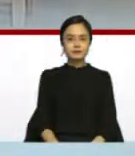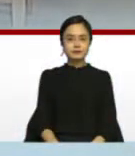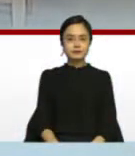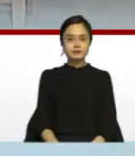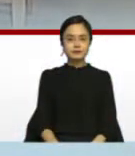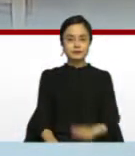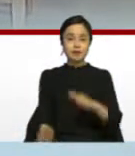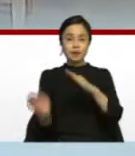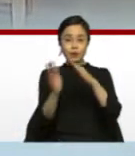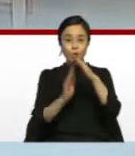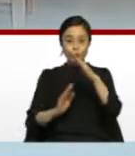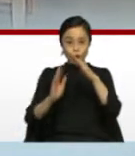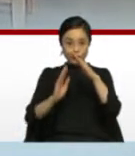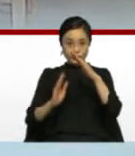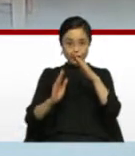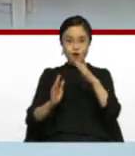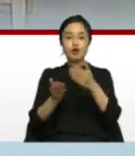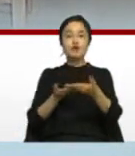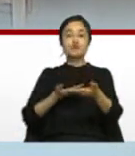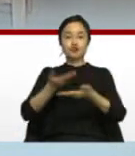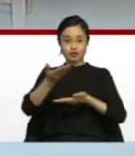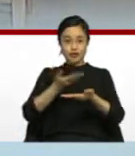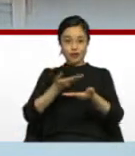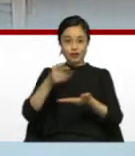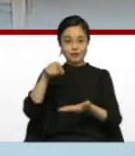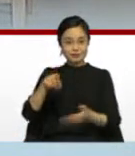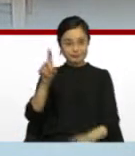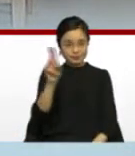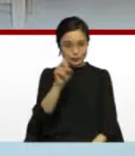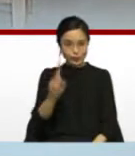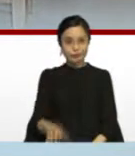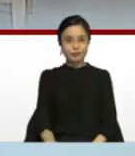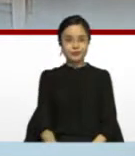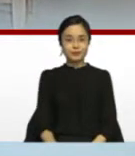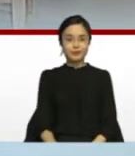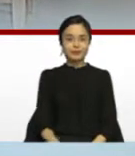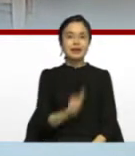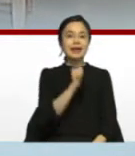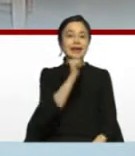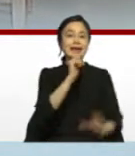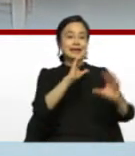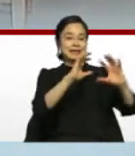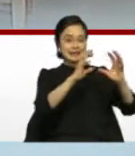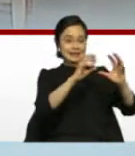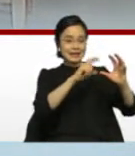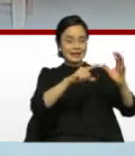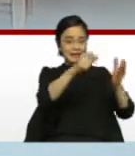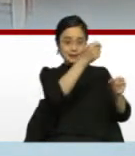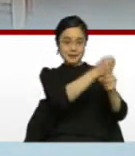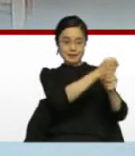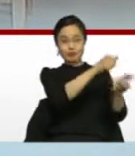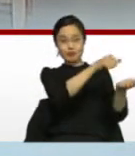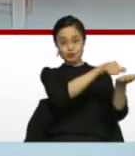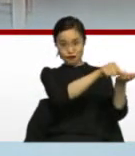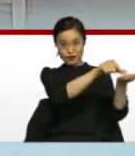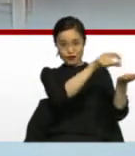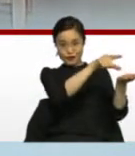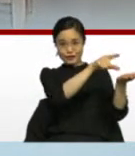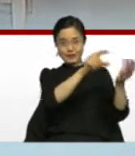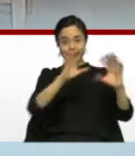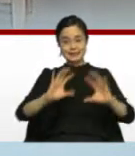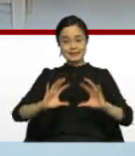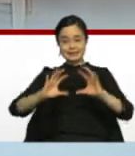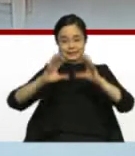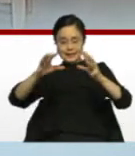공정무역이라고 들어보셨습니까? 빈곤으로 어려움을 겪는 저개발 국가의 생산품을 적정한 가격으로 구매해주는 세계